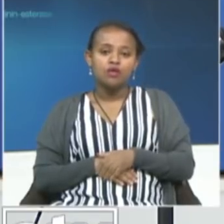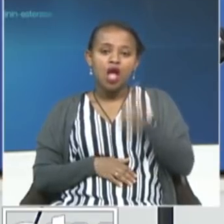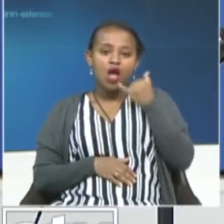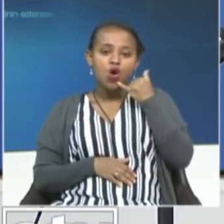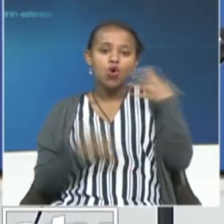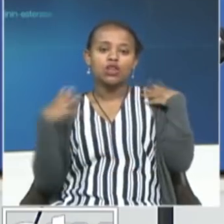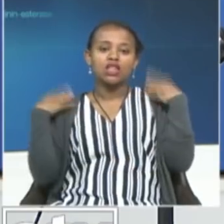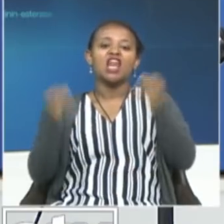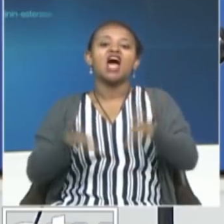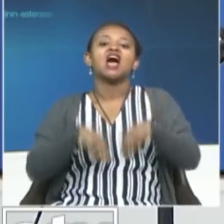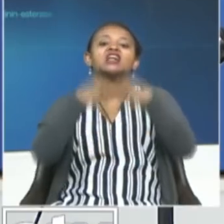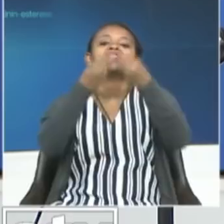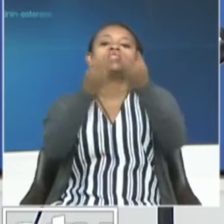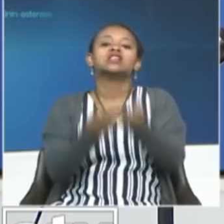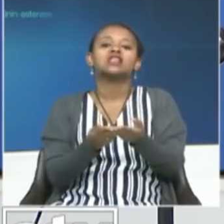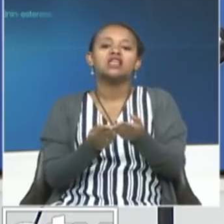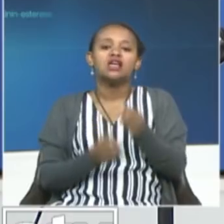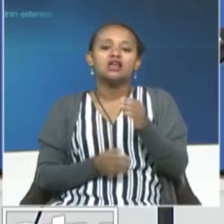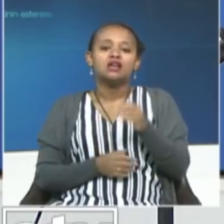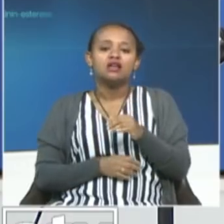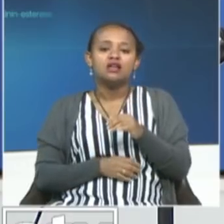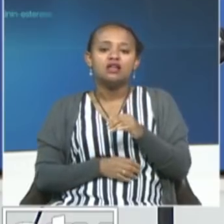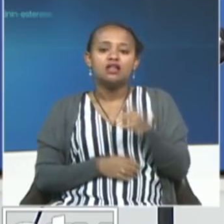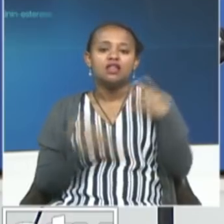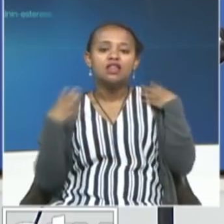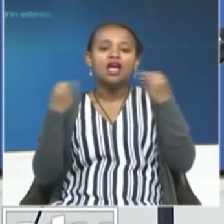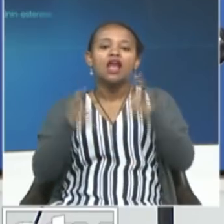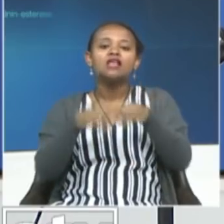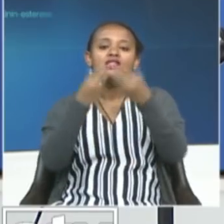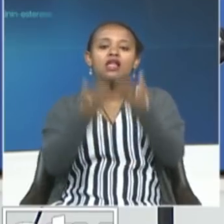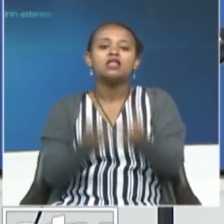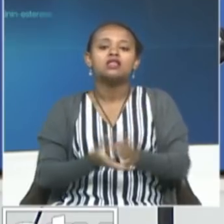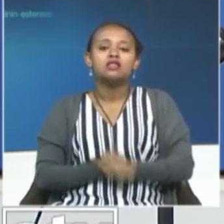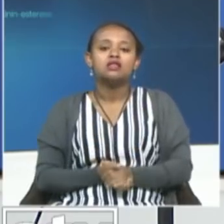ሄሎ ጠናስትልን። ሄሎ ጠናስትልን።